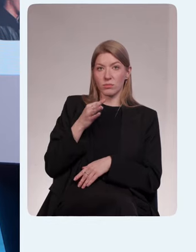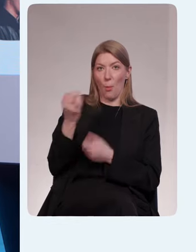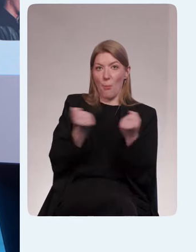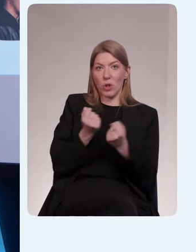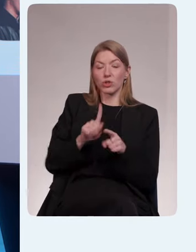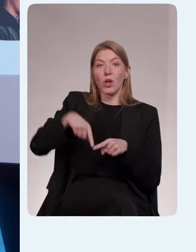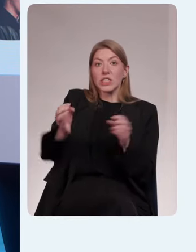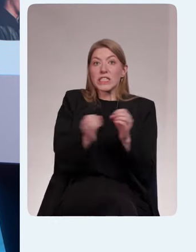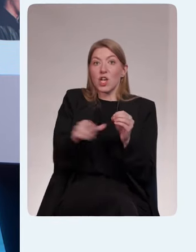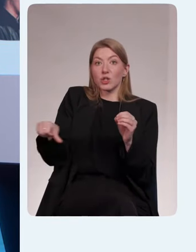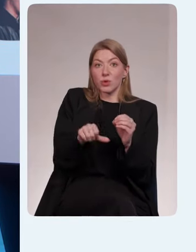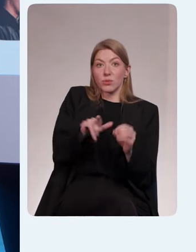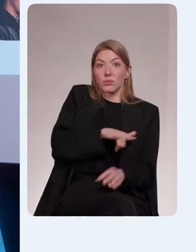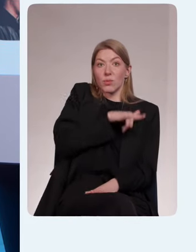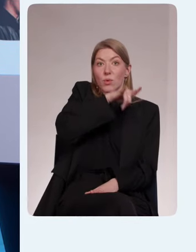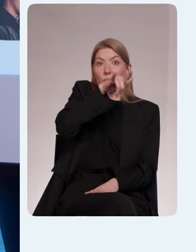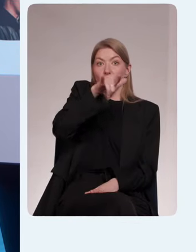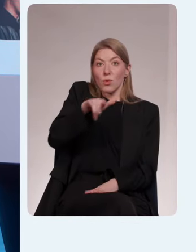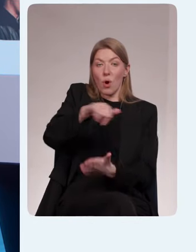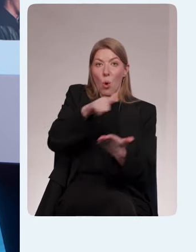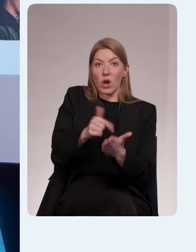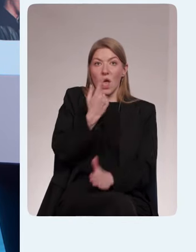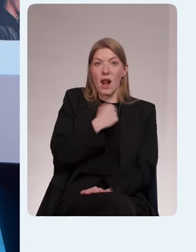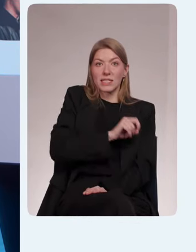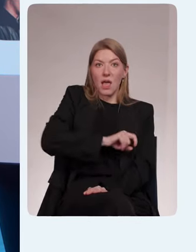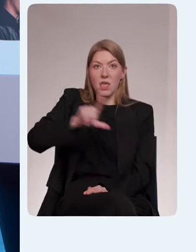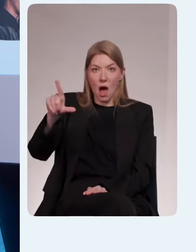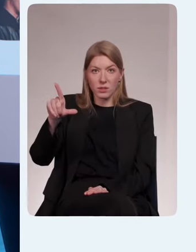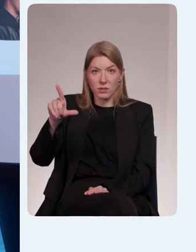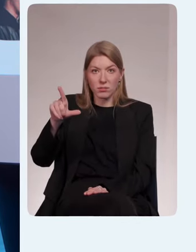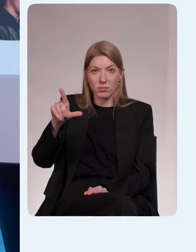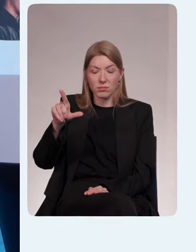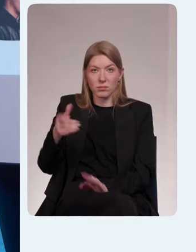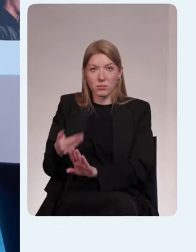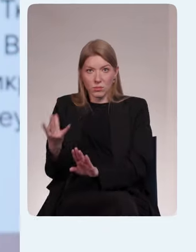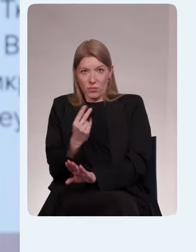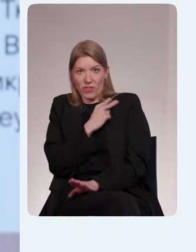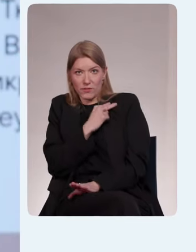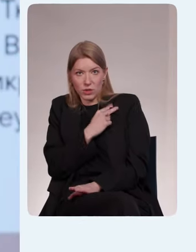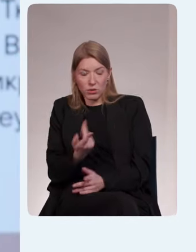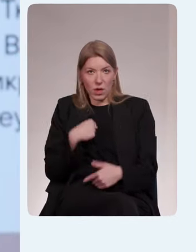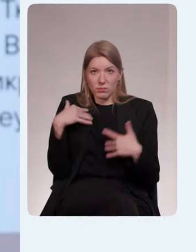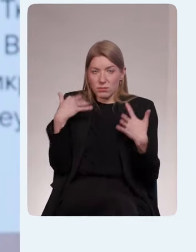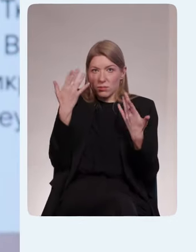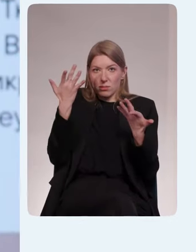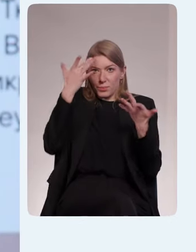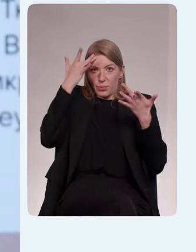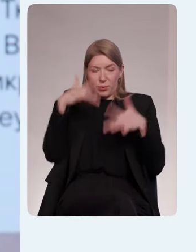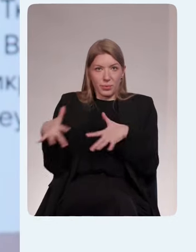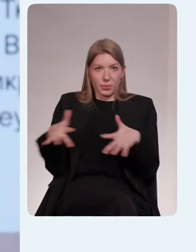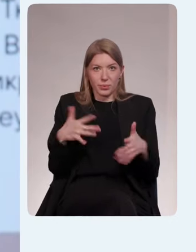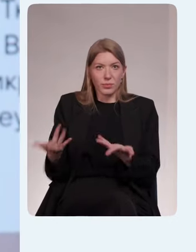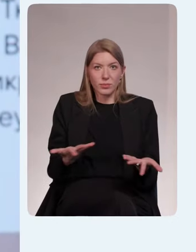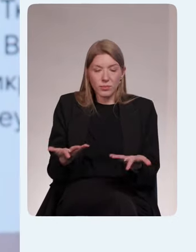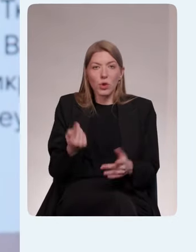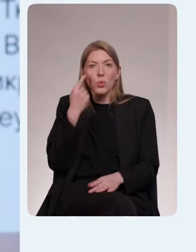минут мы совершим высадку в Красноярске. Я аж выпала из сиденья. И я думаю,